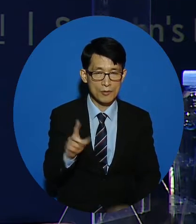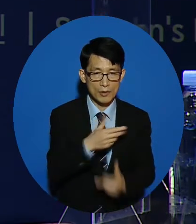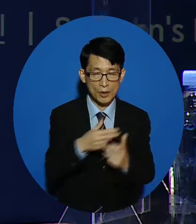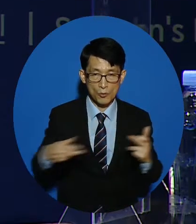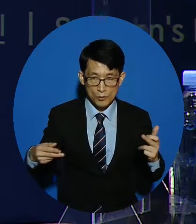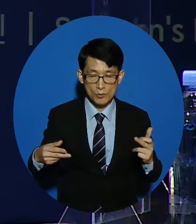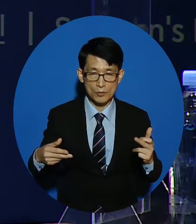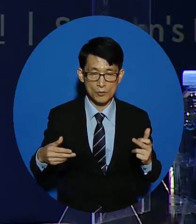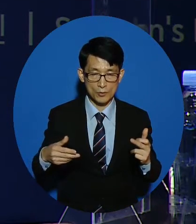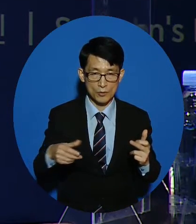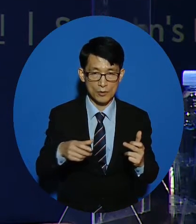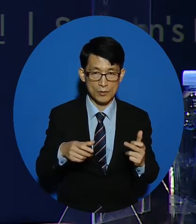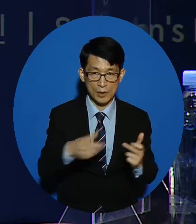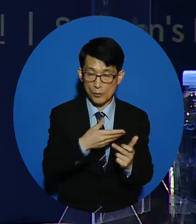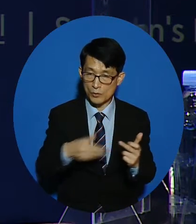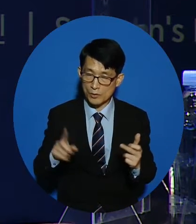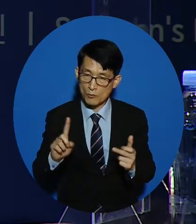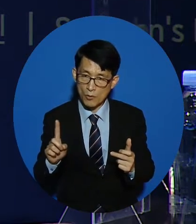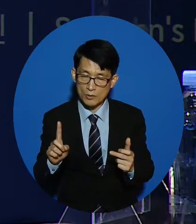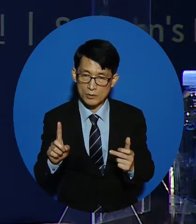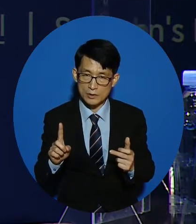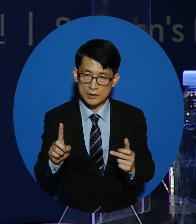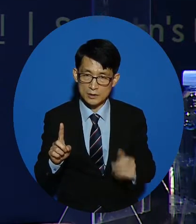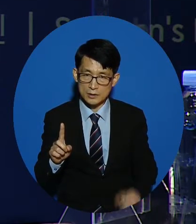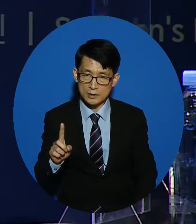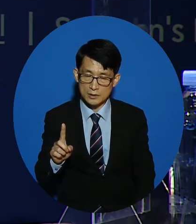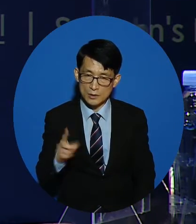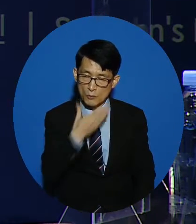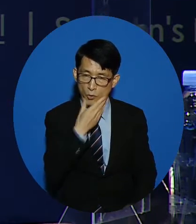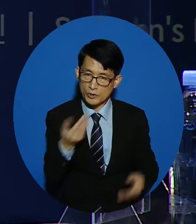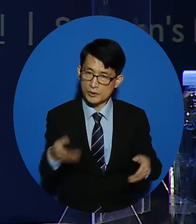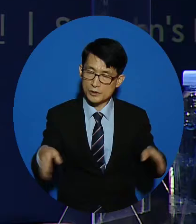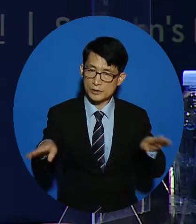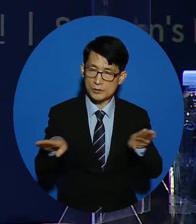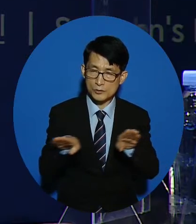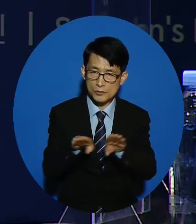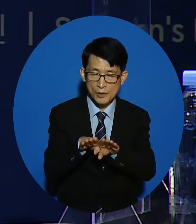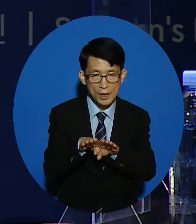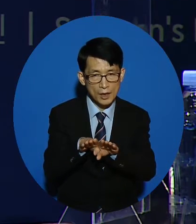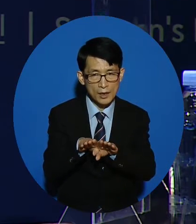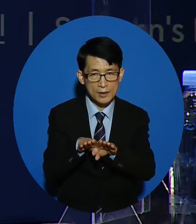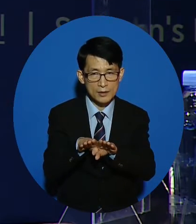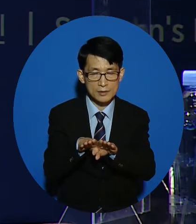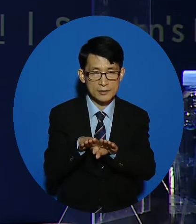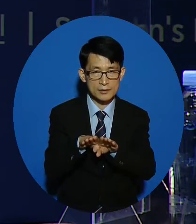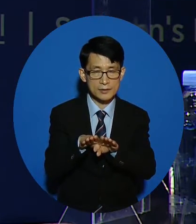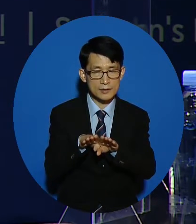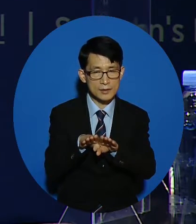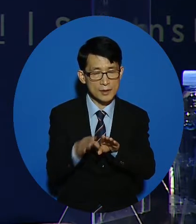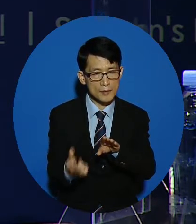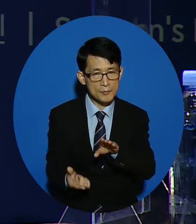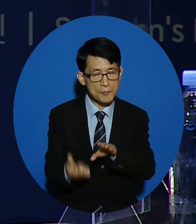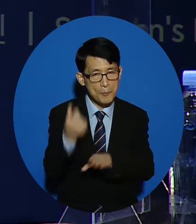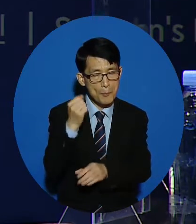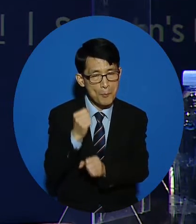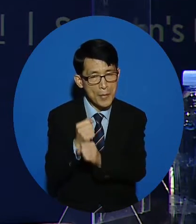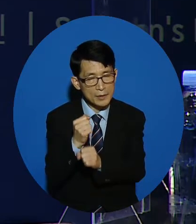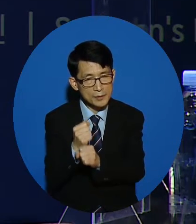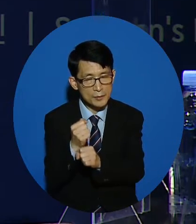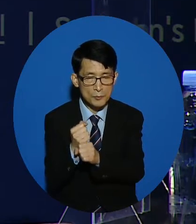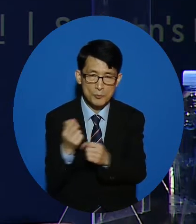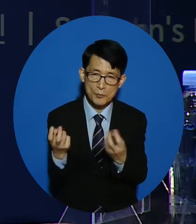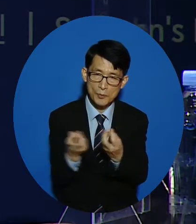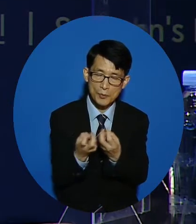강원도에서 어떻게 해서 복지관이 빨리 만들어져야 되는지 우리 임주석